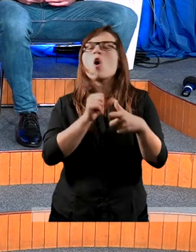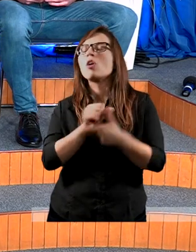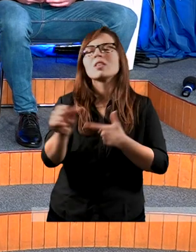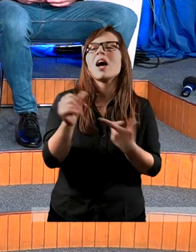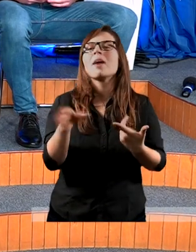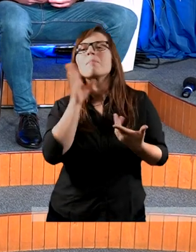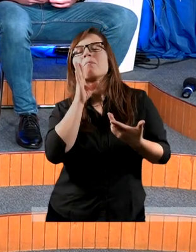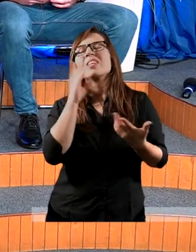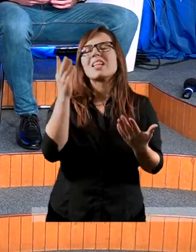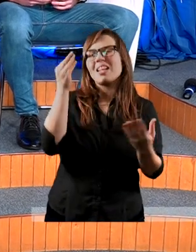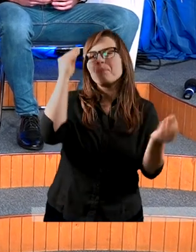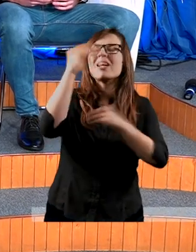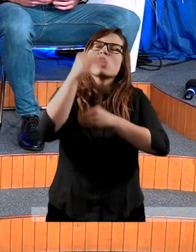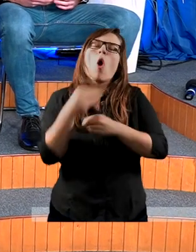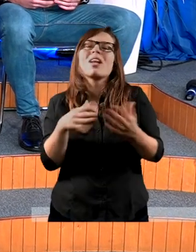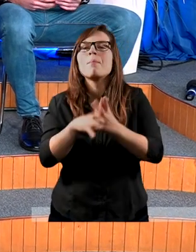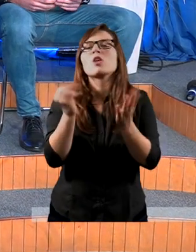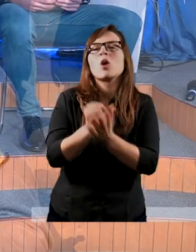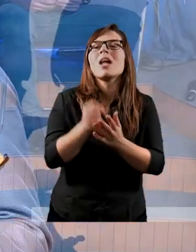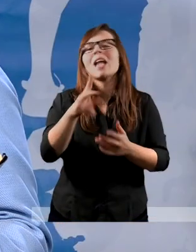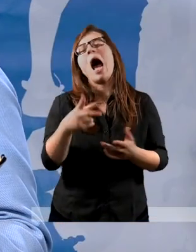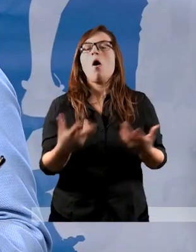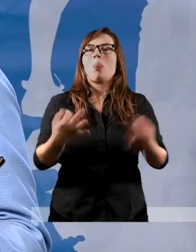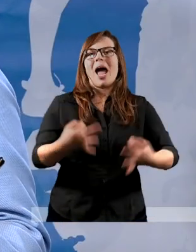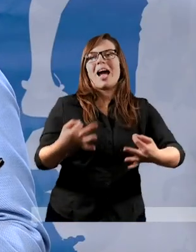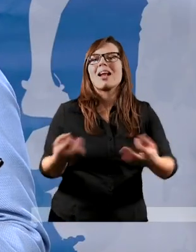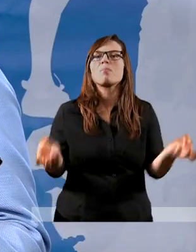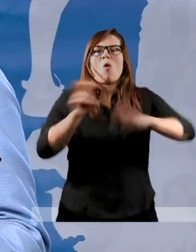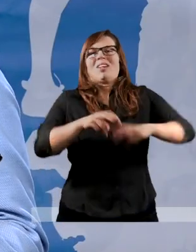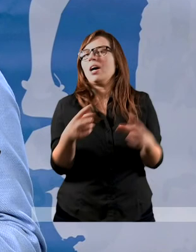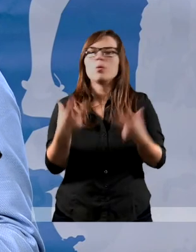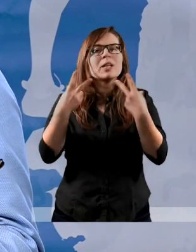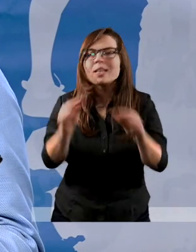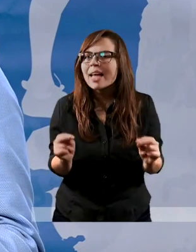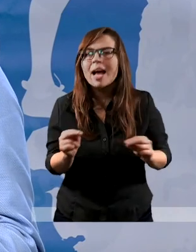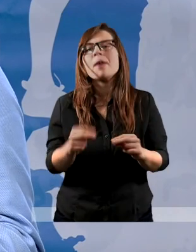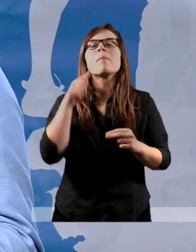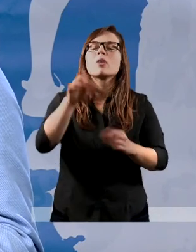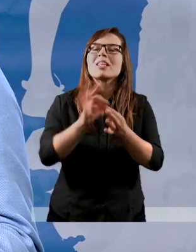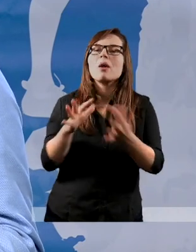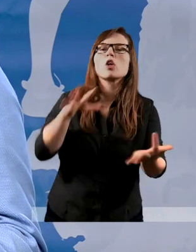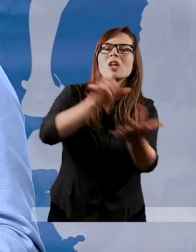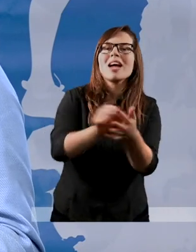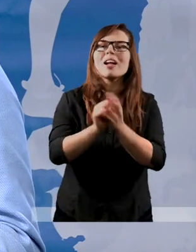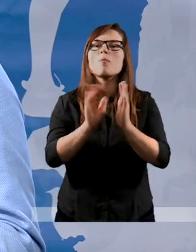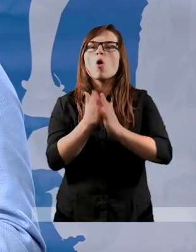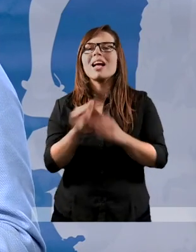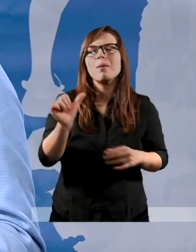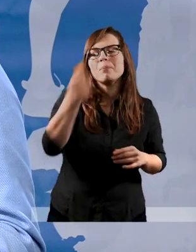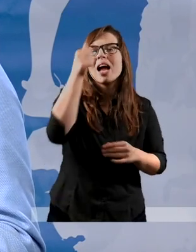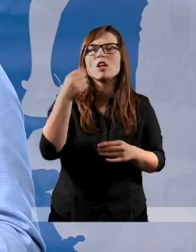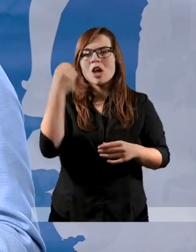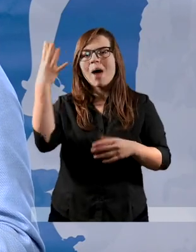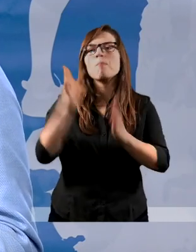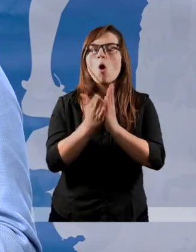jest wymyślone przykazanie, które powstało właśnie w tym momencie, bo gdy sięgniemy sobie do pierwszej księgi